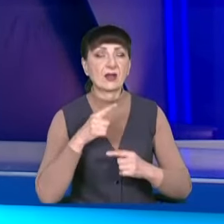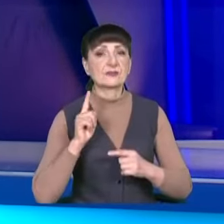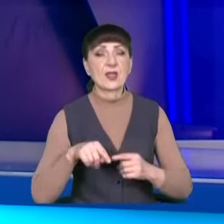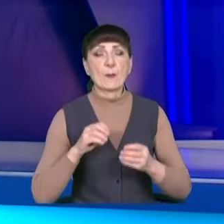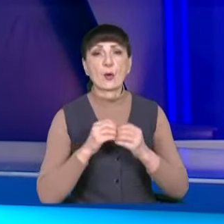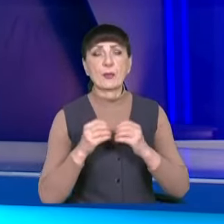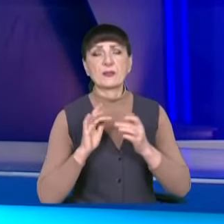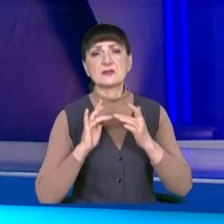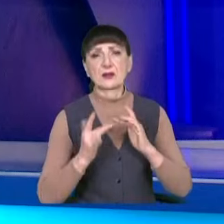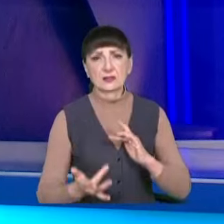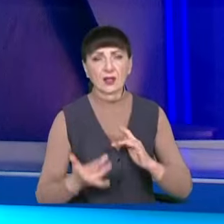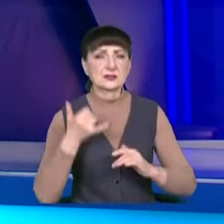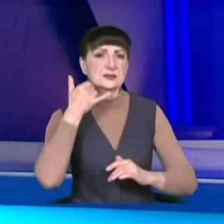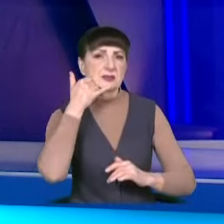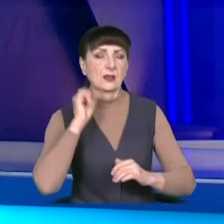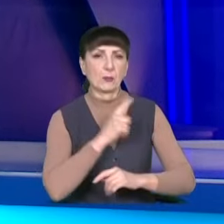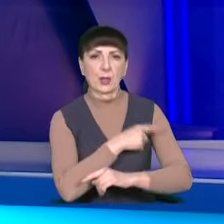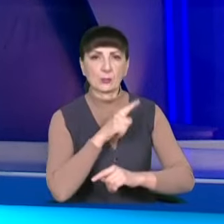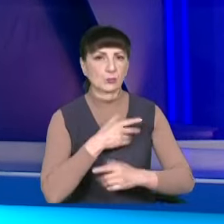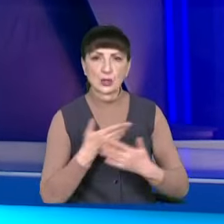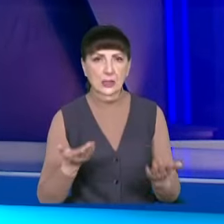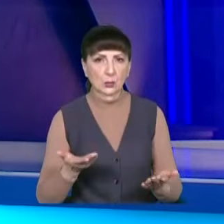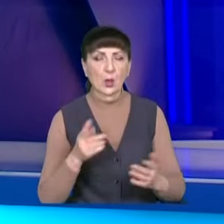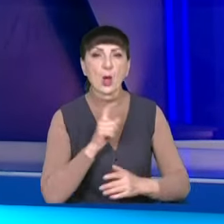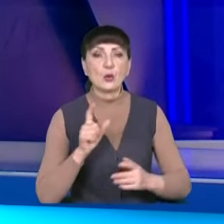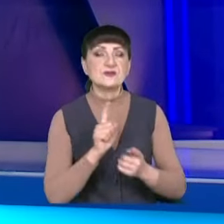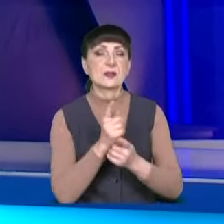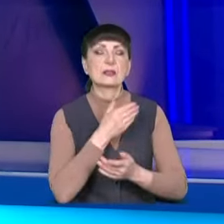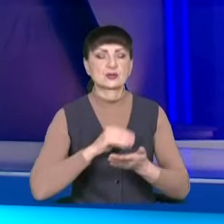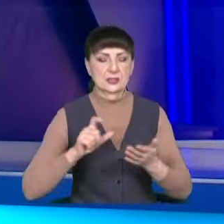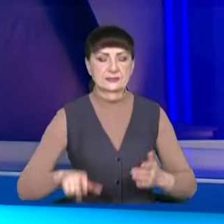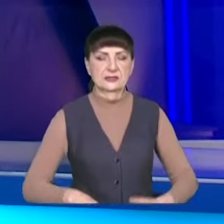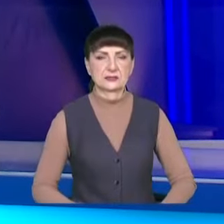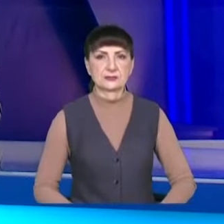с интернетом, связью и медпомощью. С жителями встретилась Мира Альжанова.